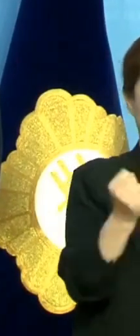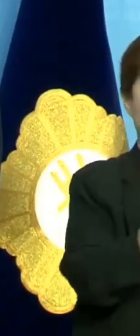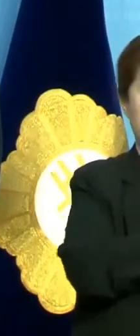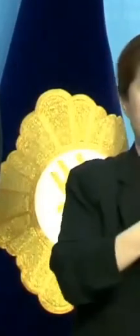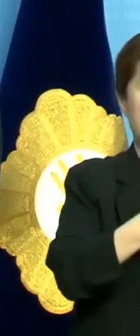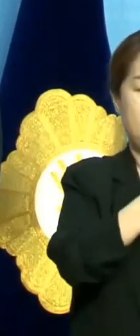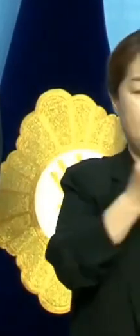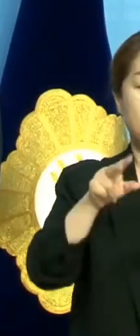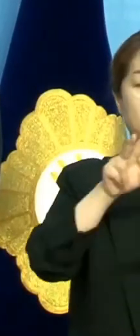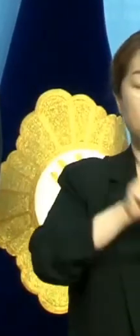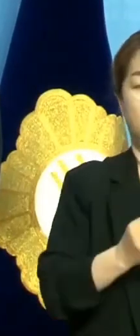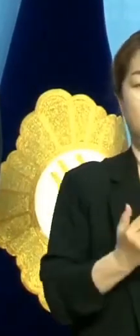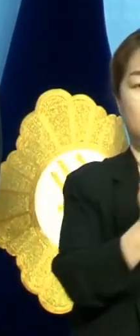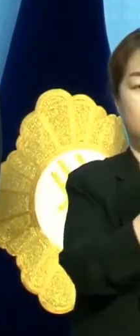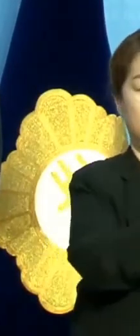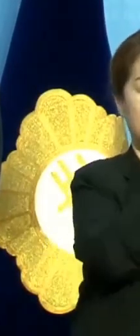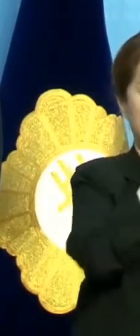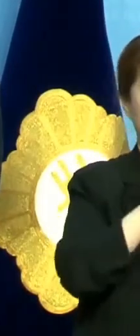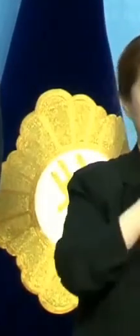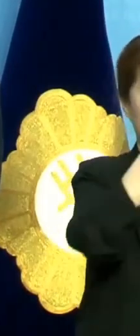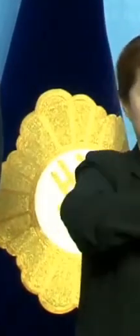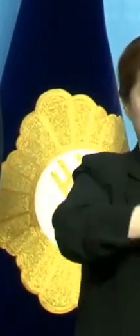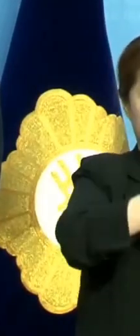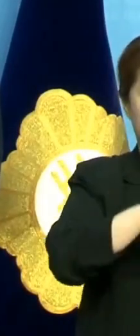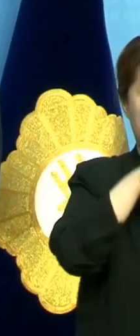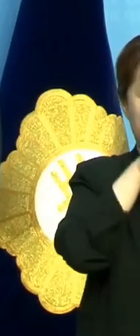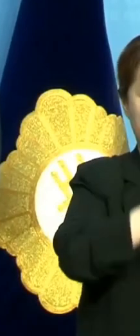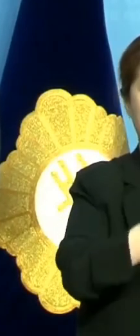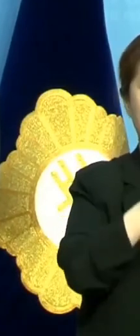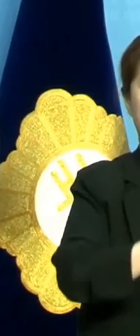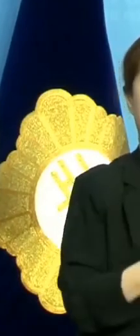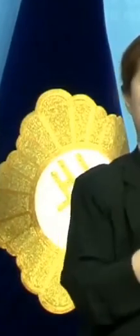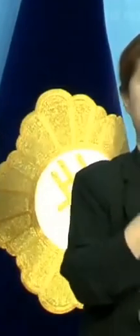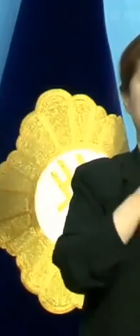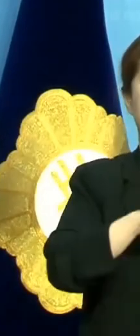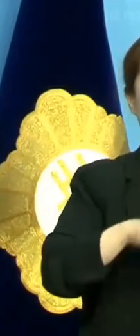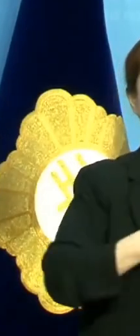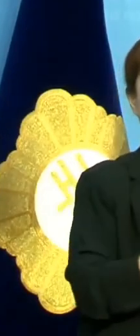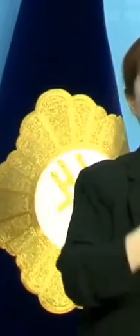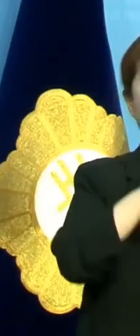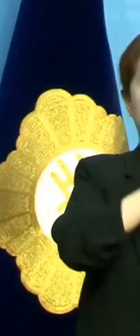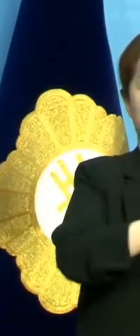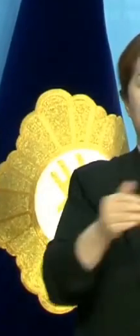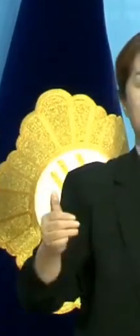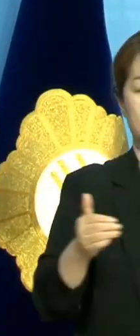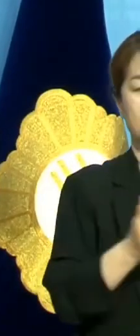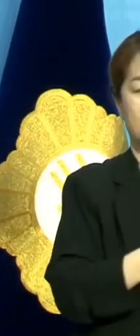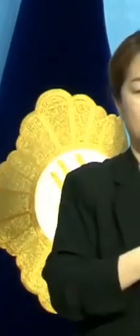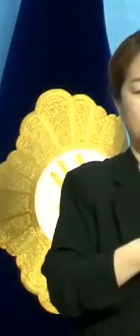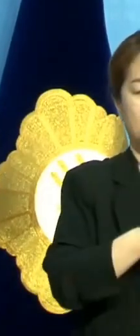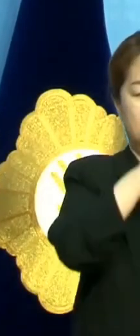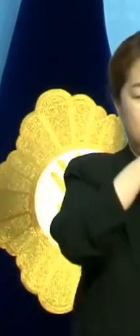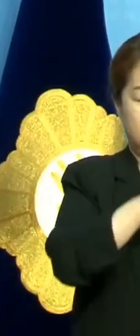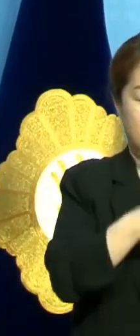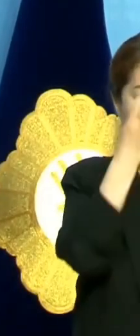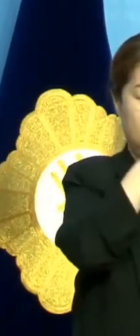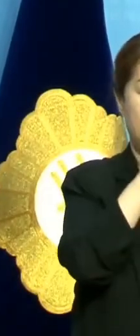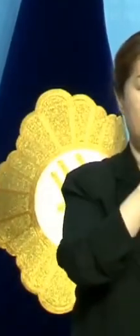많은 문제점을 스포츠계가 내재하고 있었는데 이제는 개혁 문제까지도 면밀히